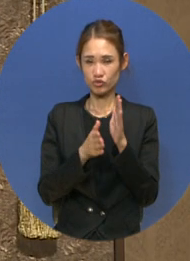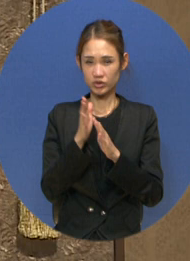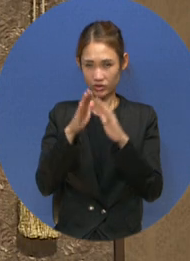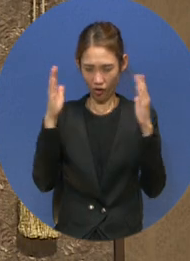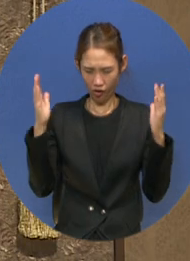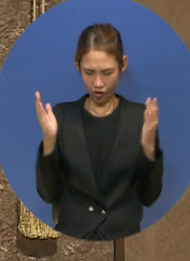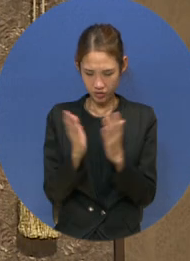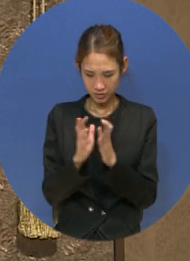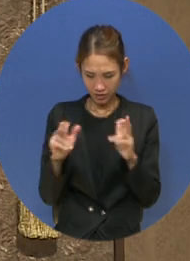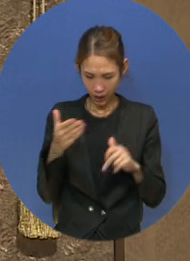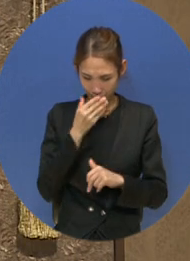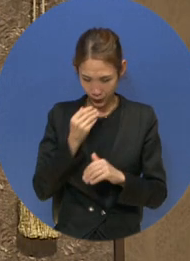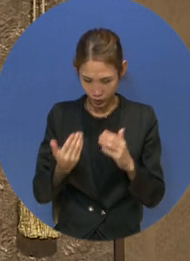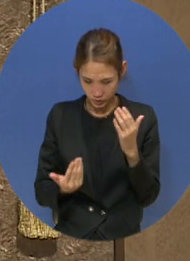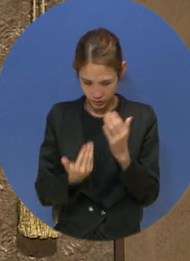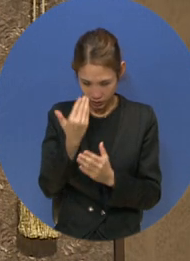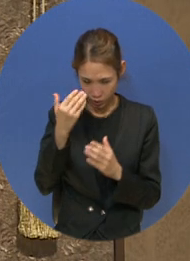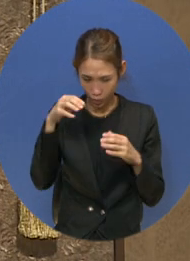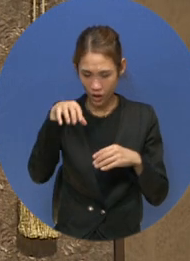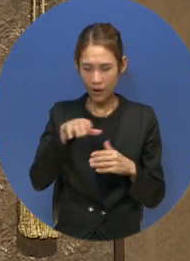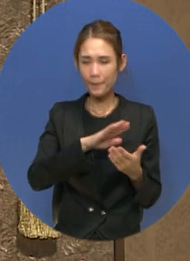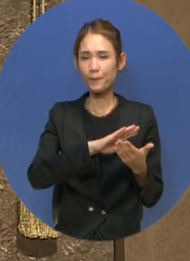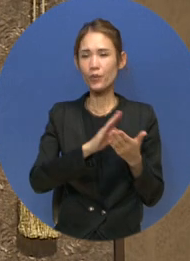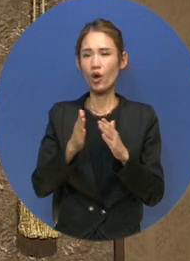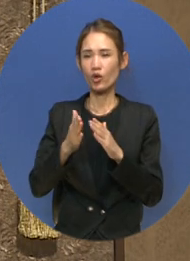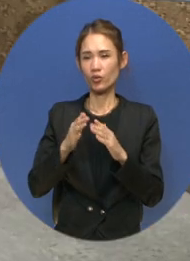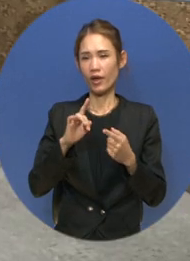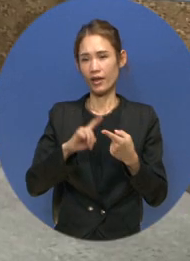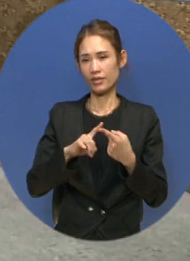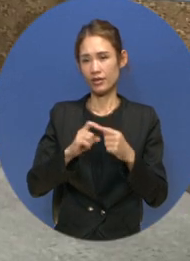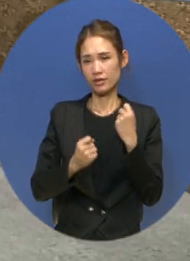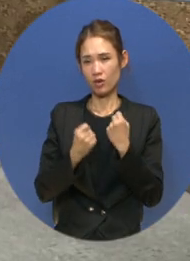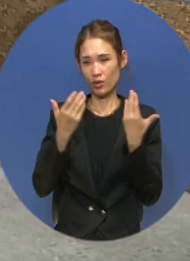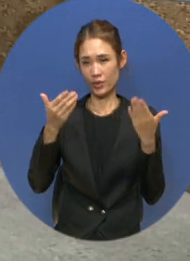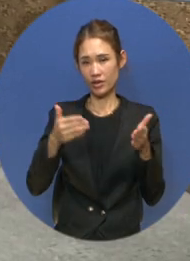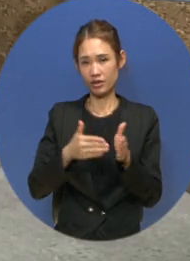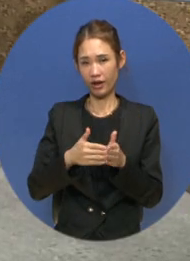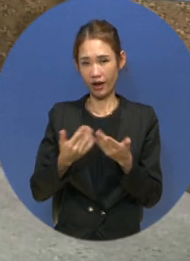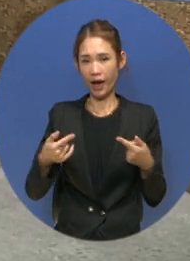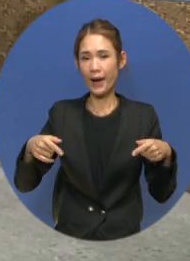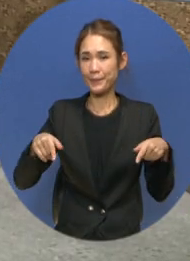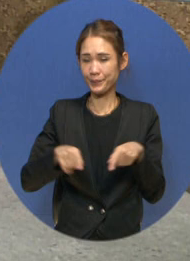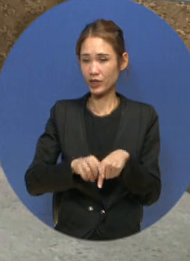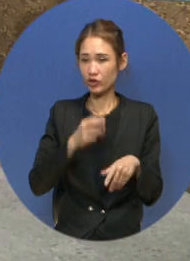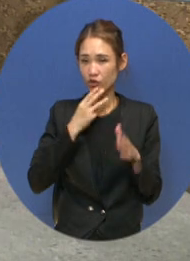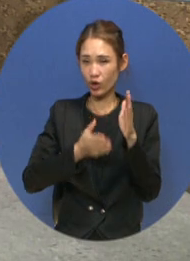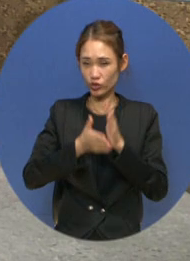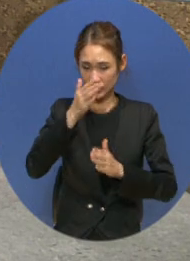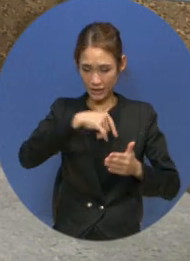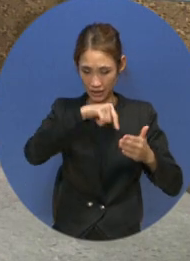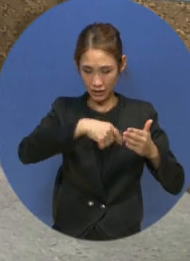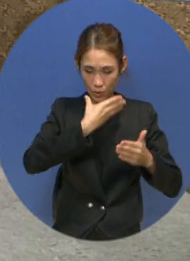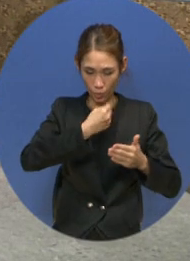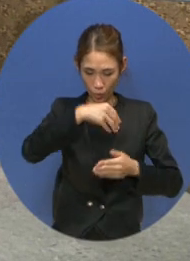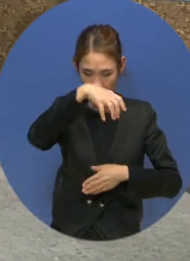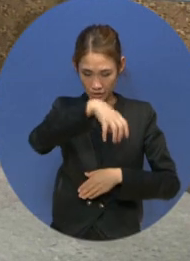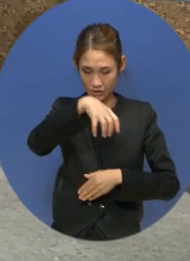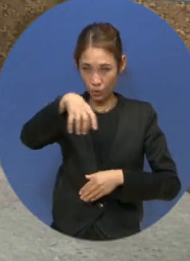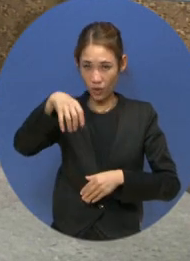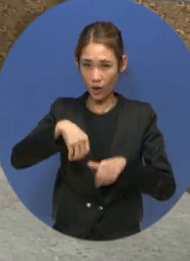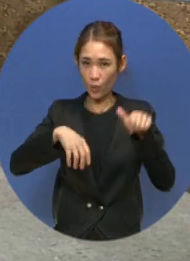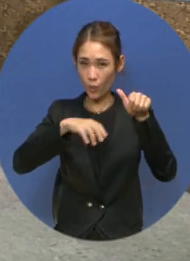복지관들의 변화의 움직임이다, 이렇게 얘기할 수 있습니다. 네. 함께 그러면은 이 서울시 내에 있는 복지관 네, 50개